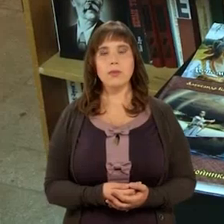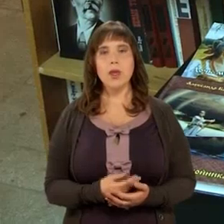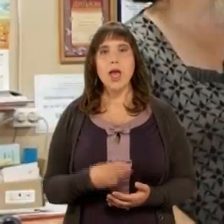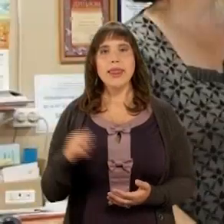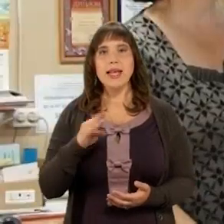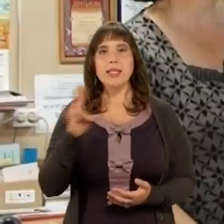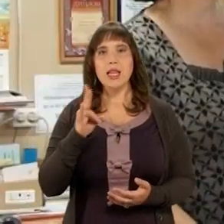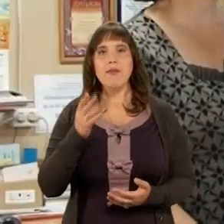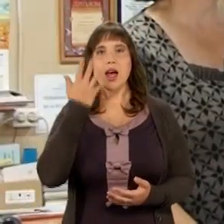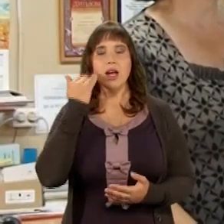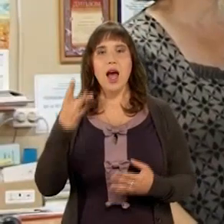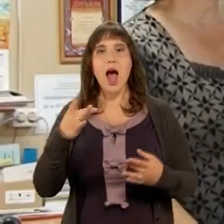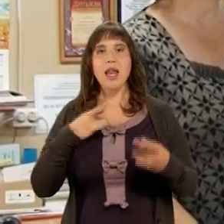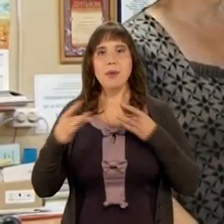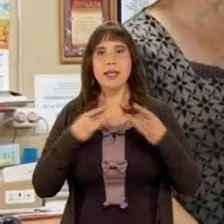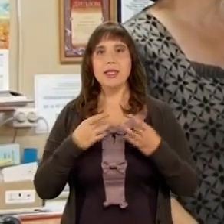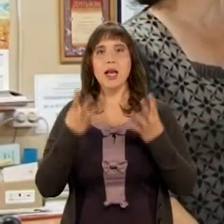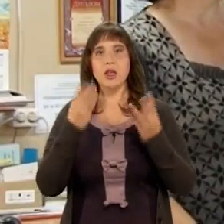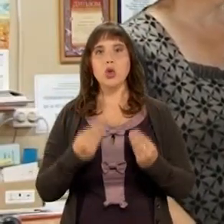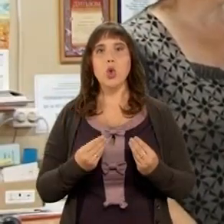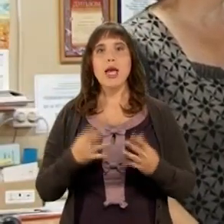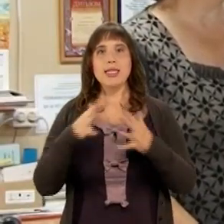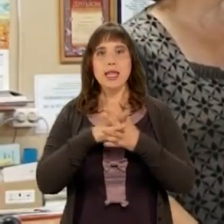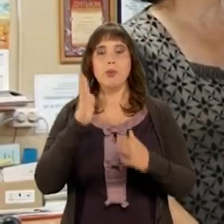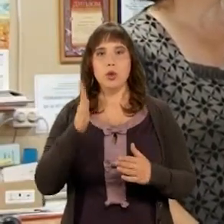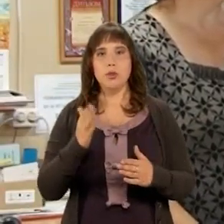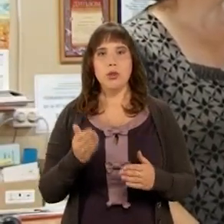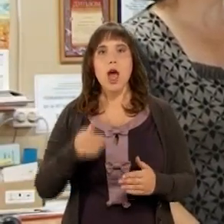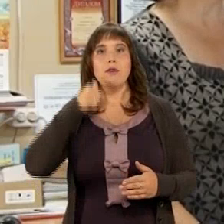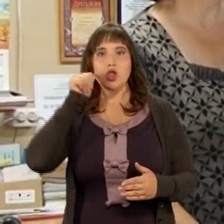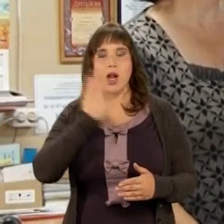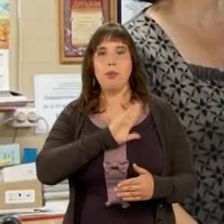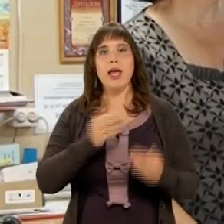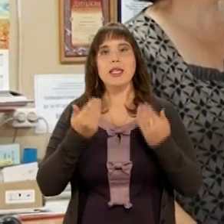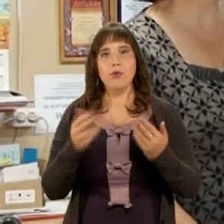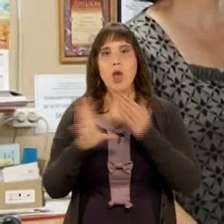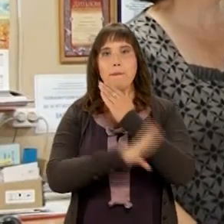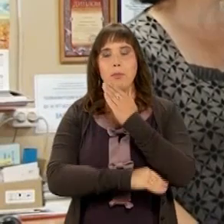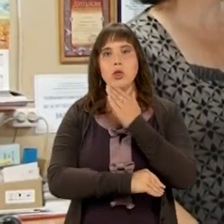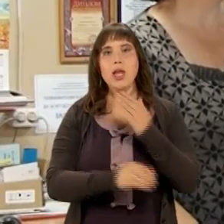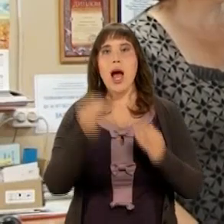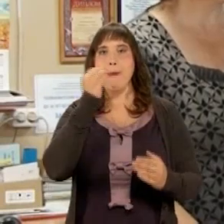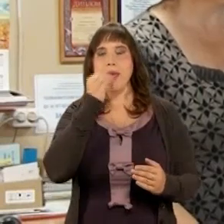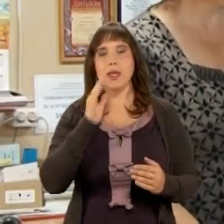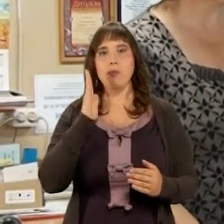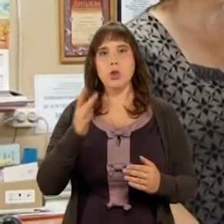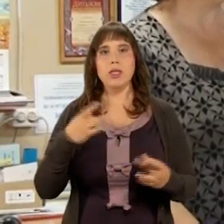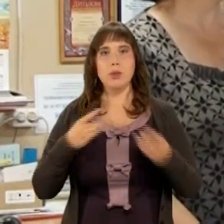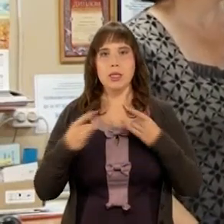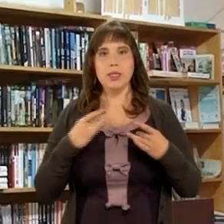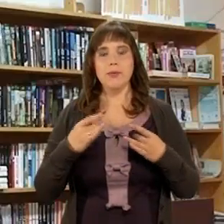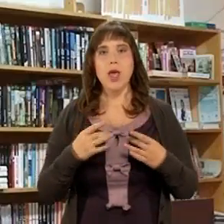Таисия Николаевна, когда репетиция по Дню села будет? Ну вот вчера было, и сегодня после обеда будет репетиция. Репетирует практически